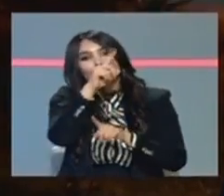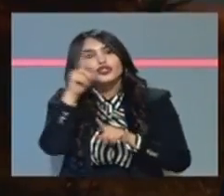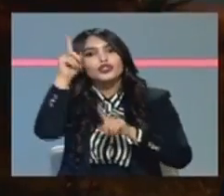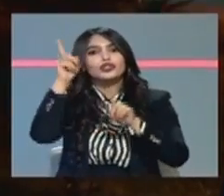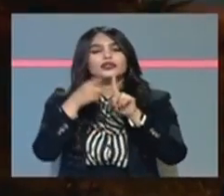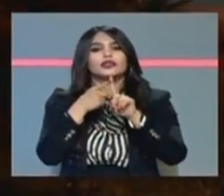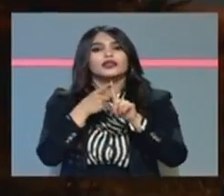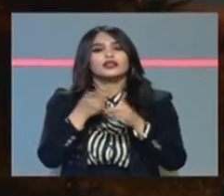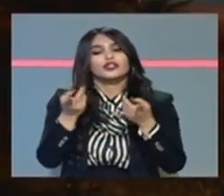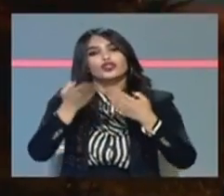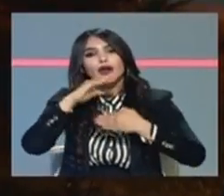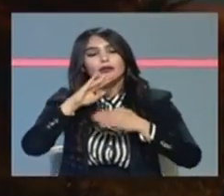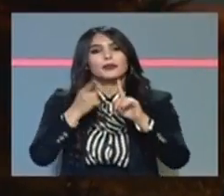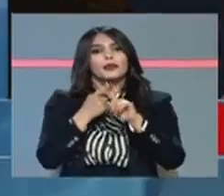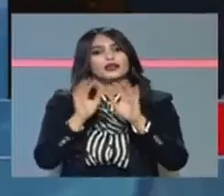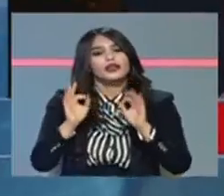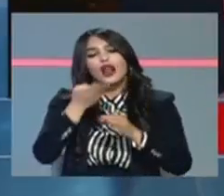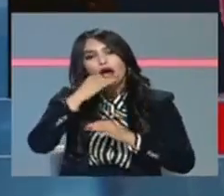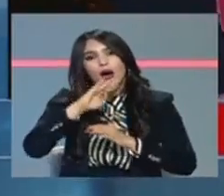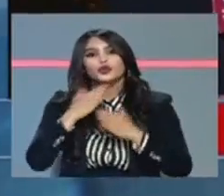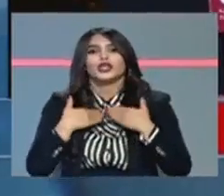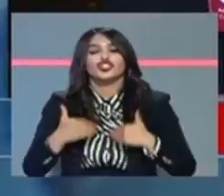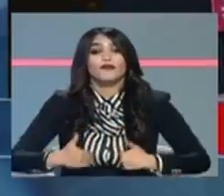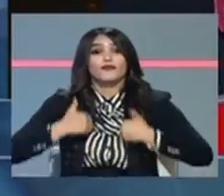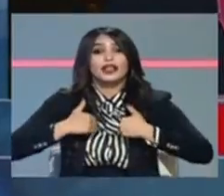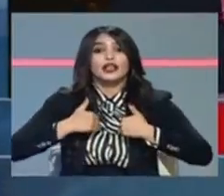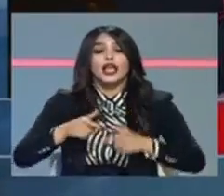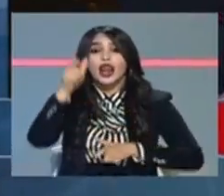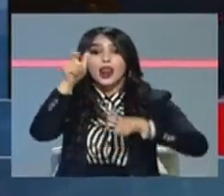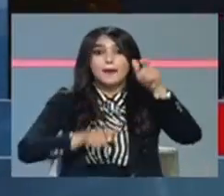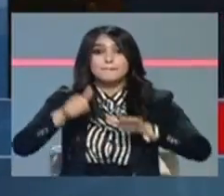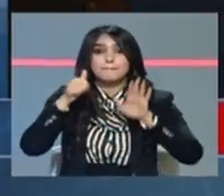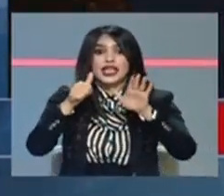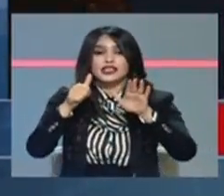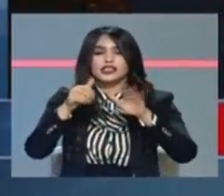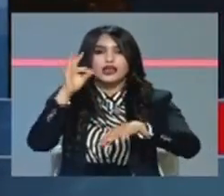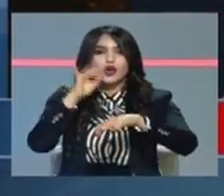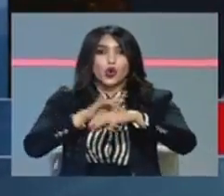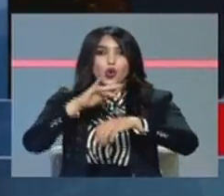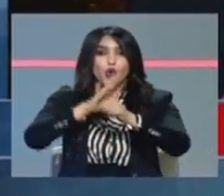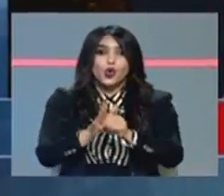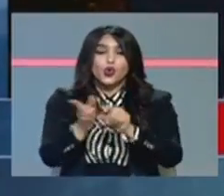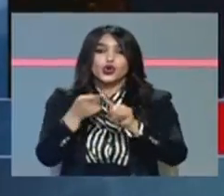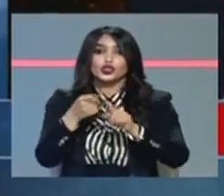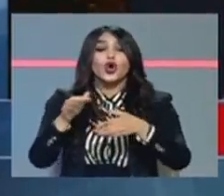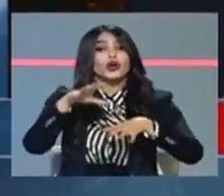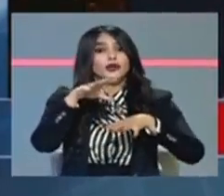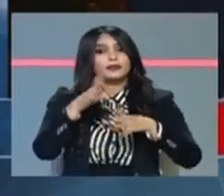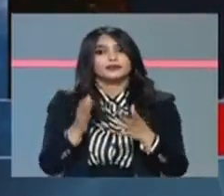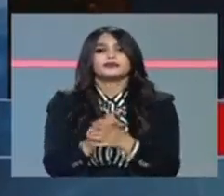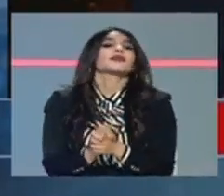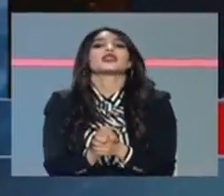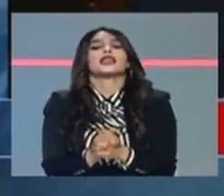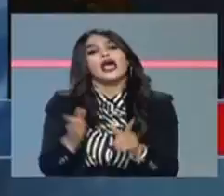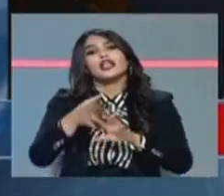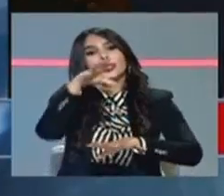نمضي على الحمد احترام لله الحجر الشفاء. الصحي الشامل. نعم، اذا الحمد لله الشفاء التام لكل المصابين بفيروس كورونا، يعني ان